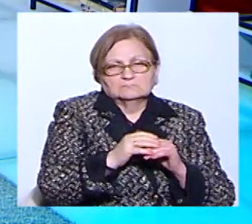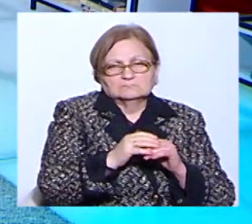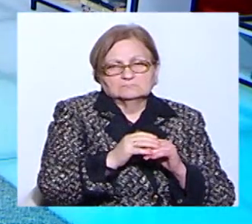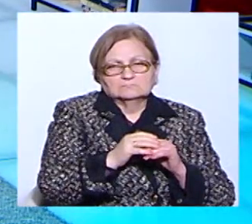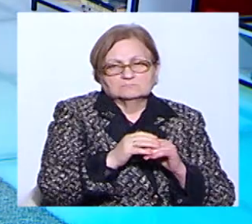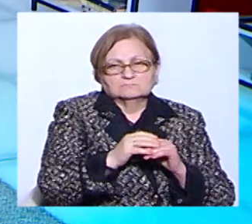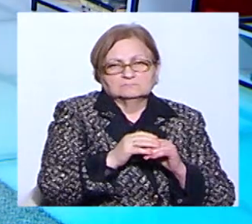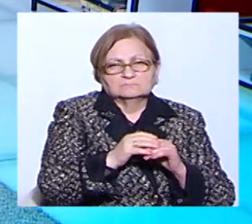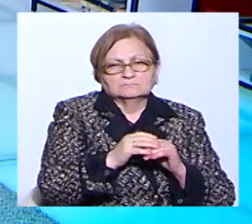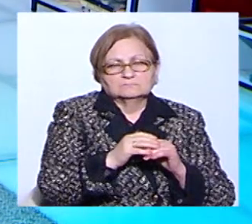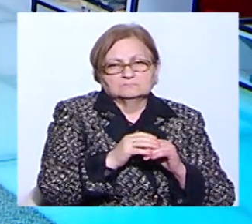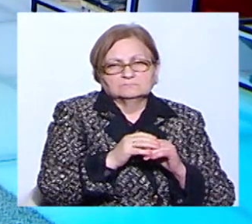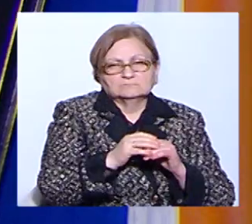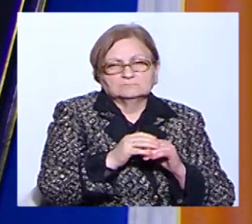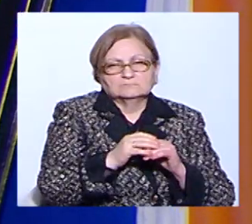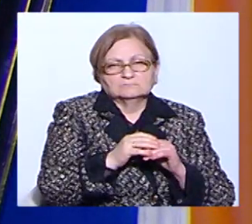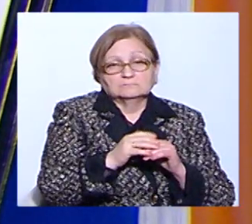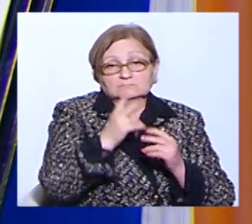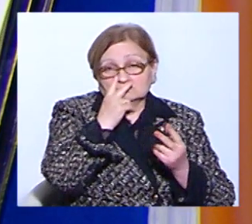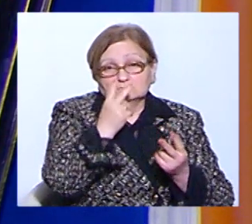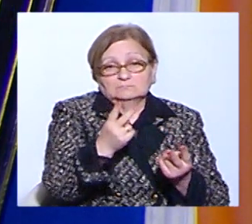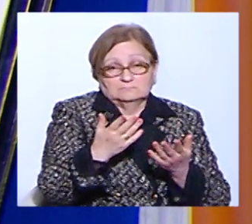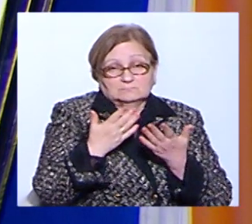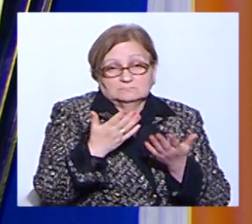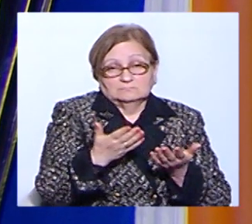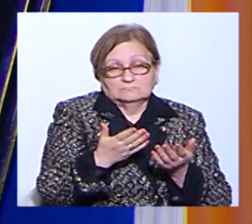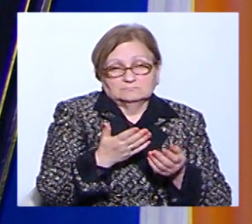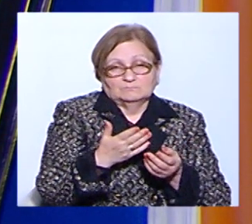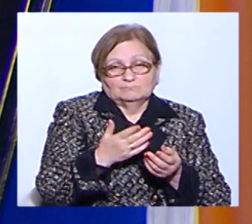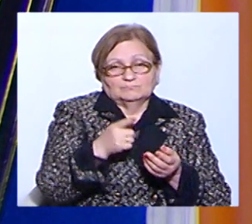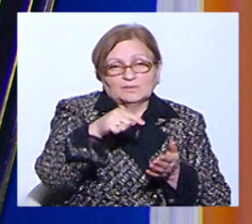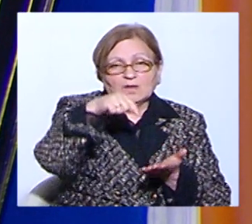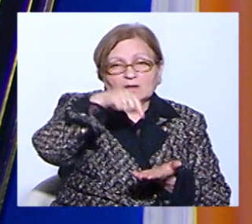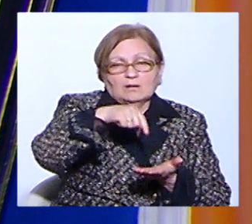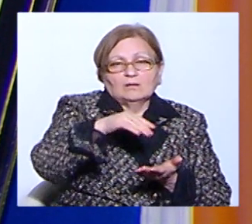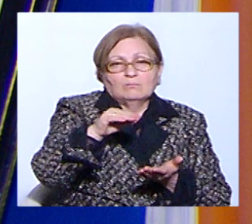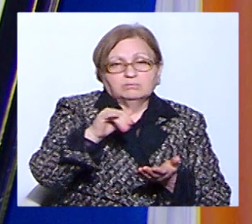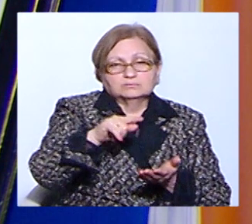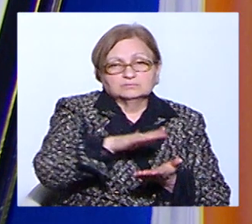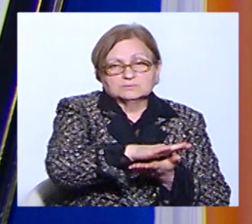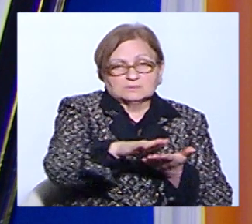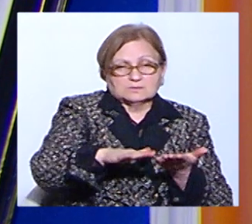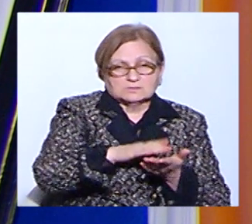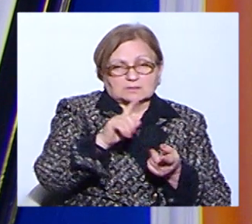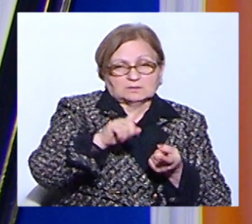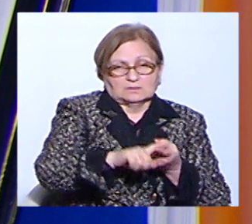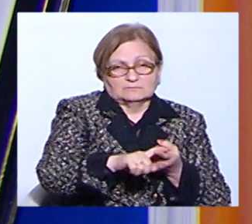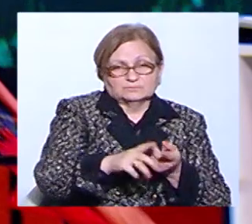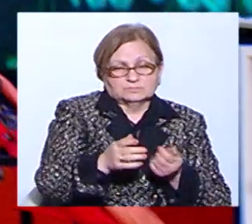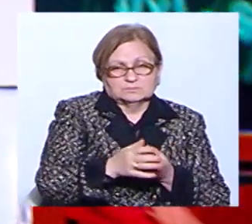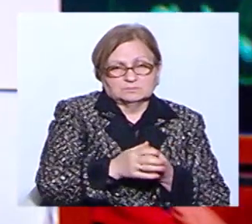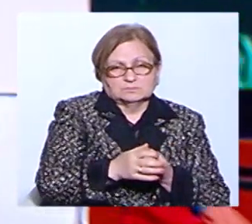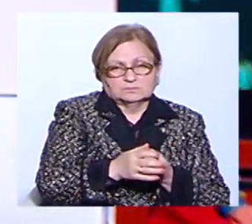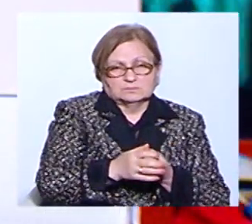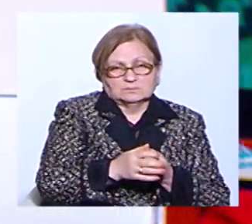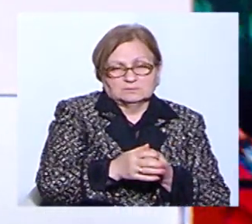და აი ესეთი გვაქვს ვითარება ამ კონუსის ფუძესთან დაკავშირებით. ეხლა ნახეთ,